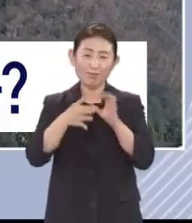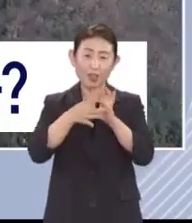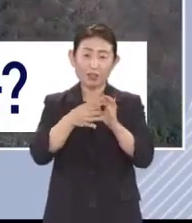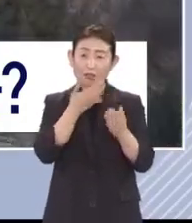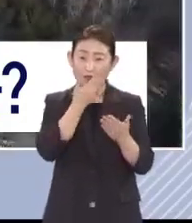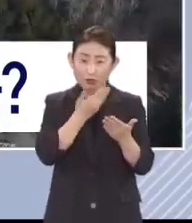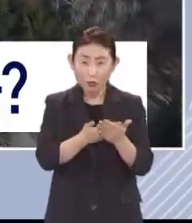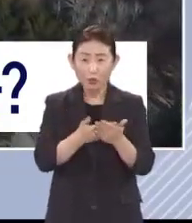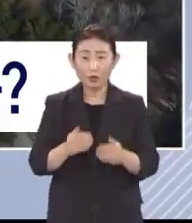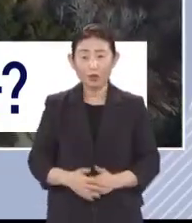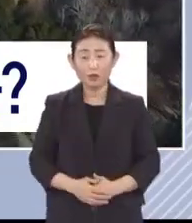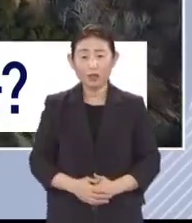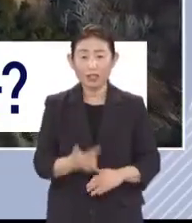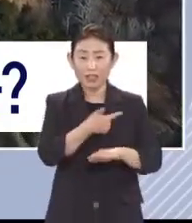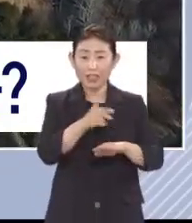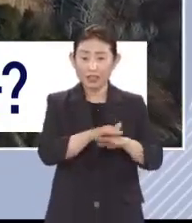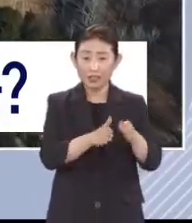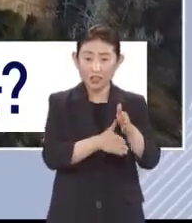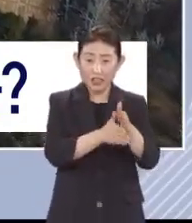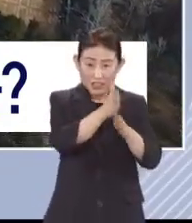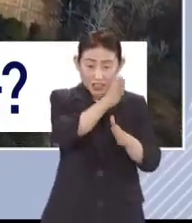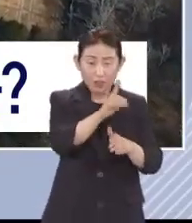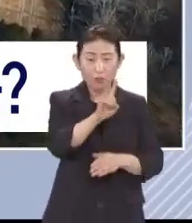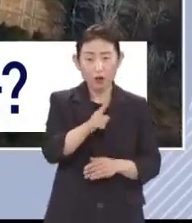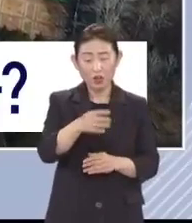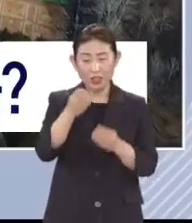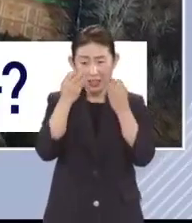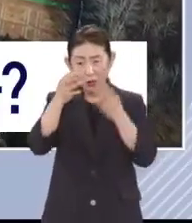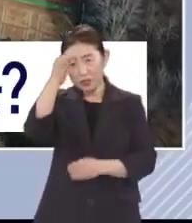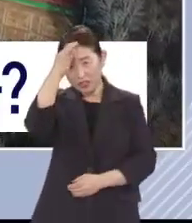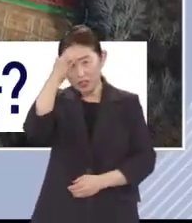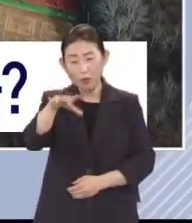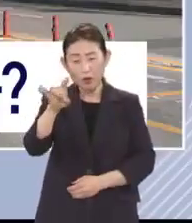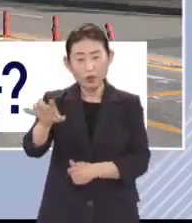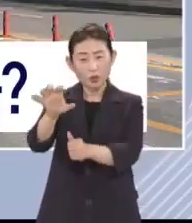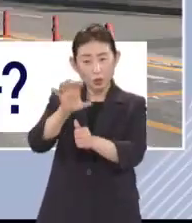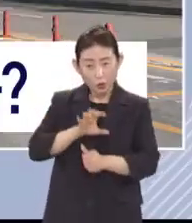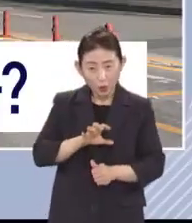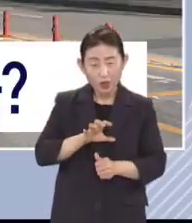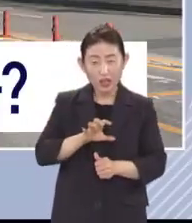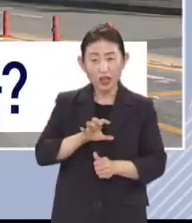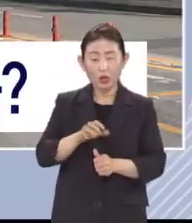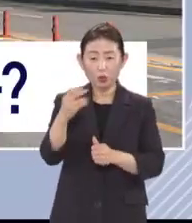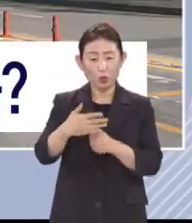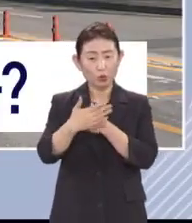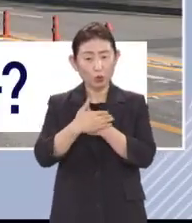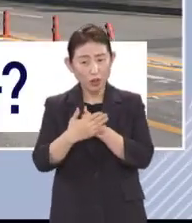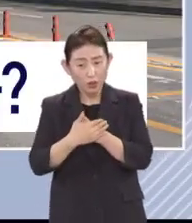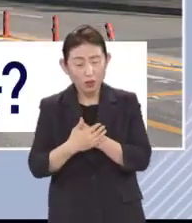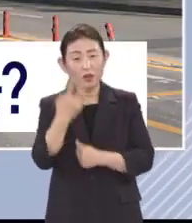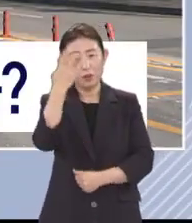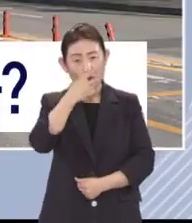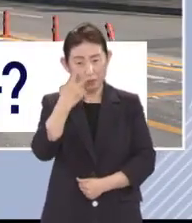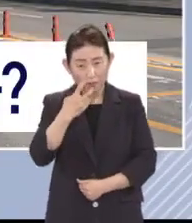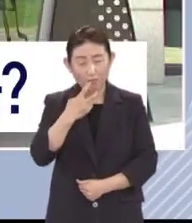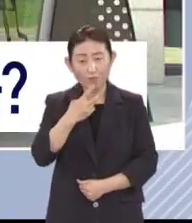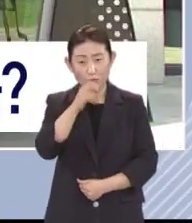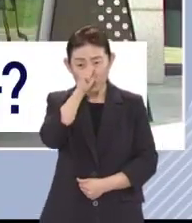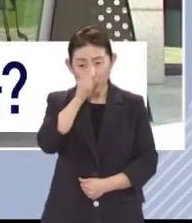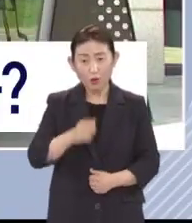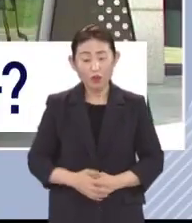그래서 대전시는 출연진이 만든 신기술들을 먼저 적용하고 검증해주는 테스트베드 역할을 해주면 좋을 것